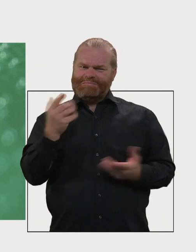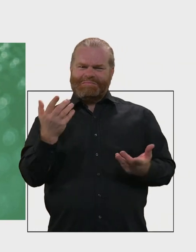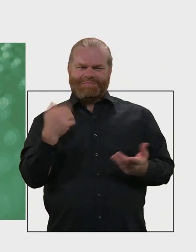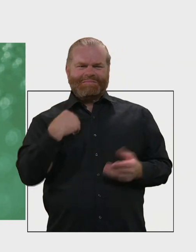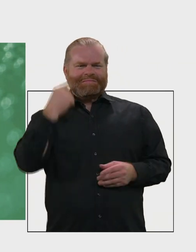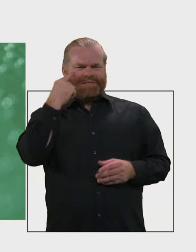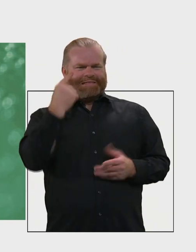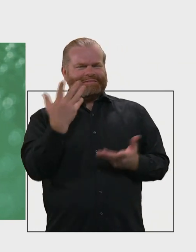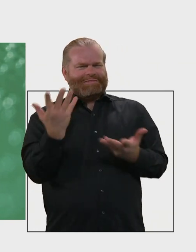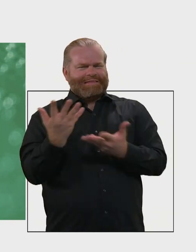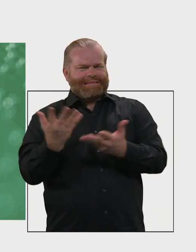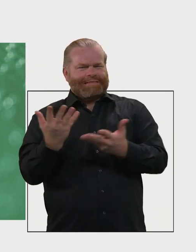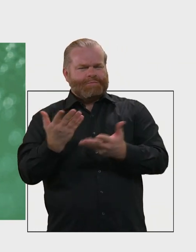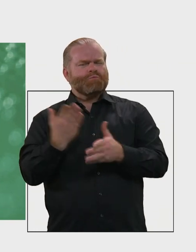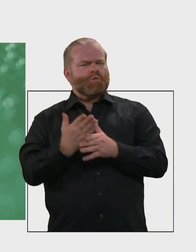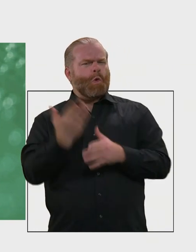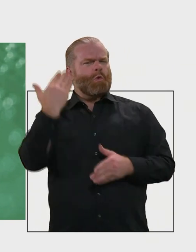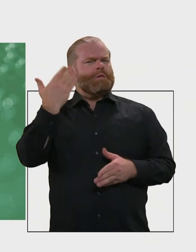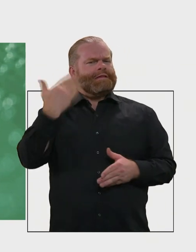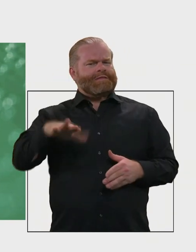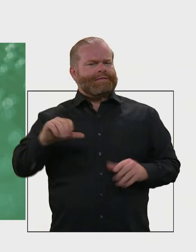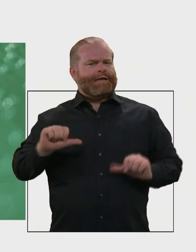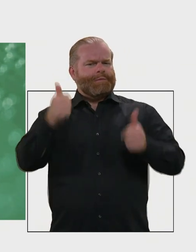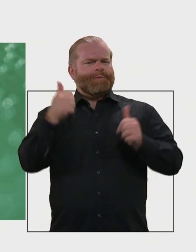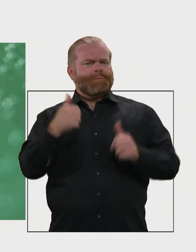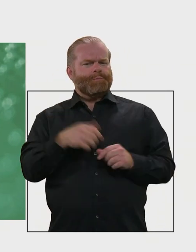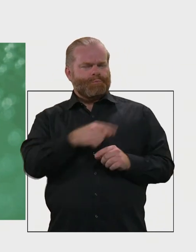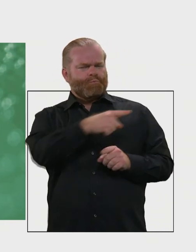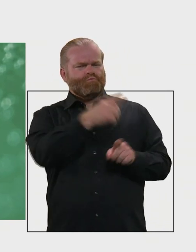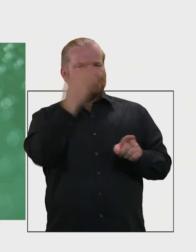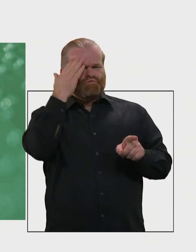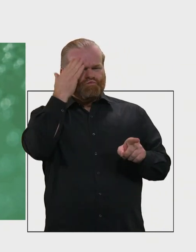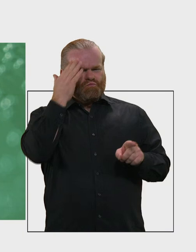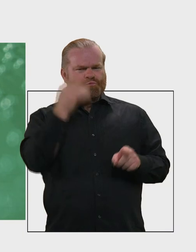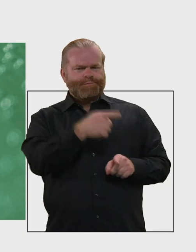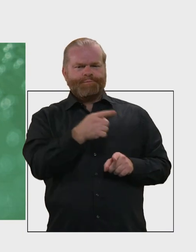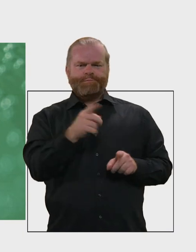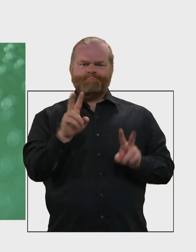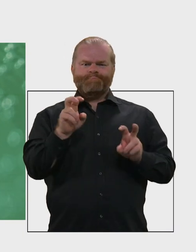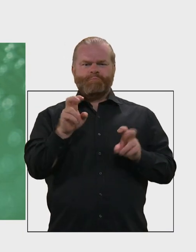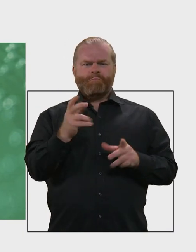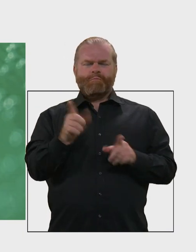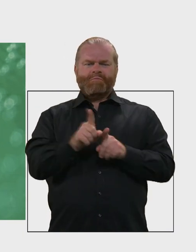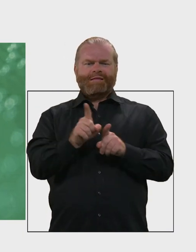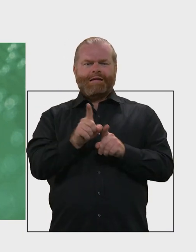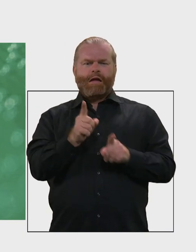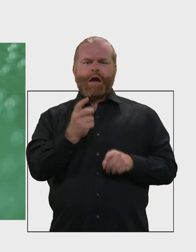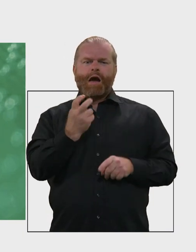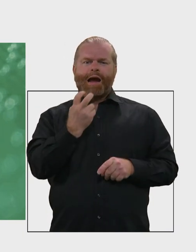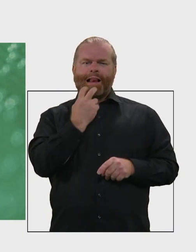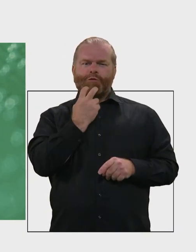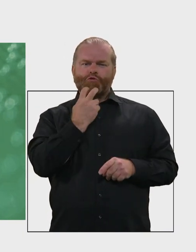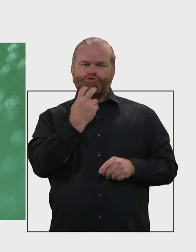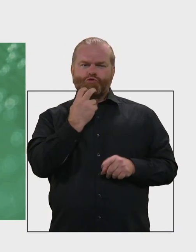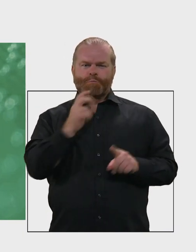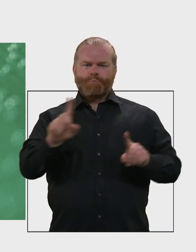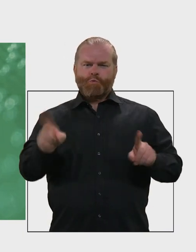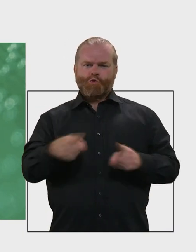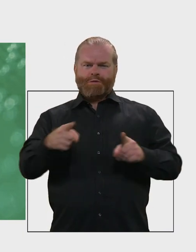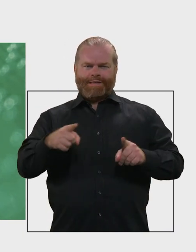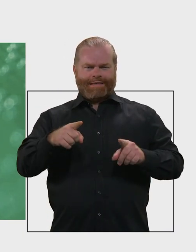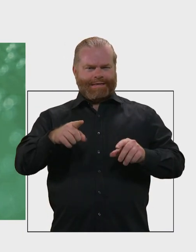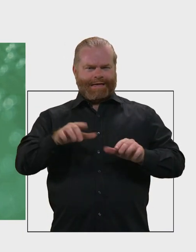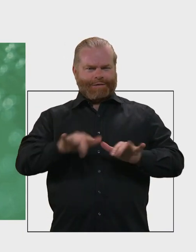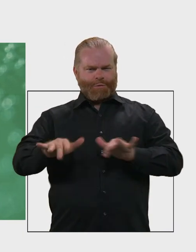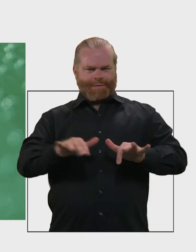Du weißt natürlich auch, was es ist. Es ist ein elektronisches Musikinstrument von 1920. Tatsächlich ist es aber, man hat so ein bisschen das Gefühl,